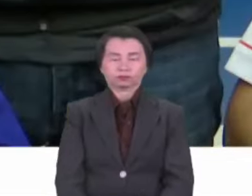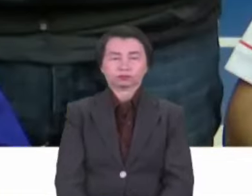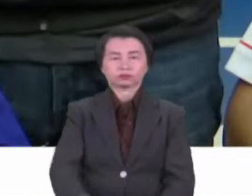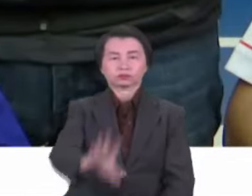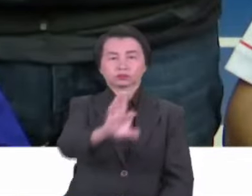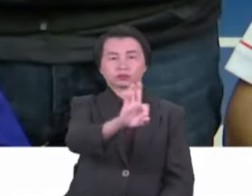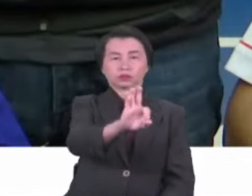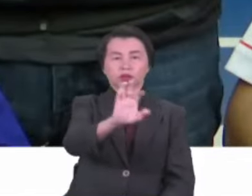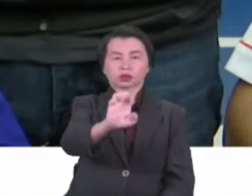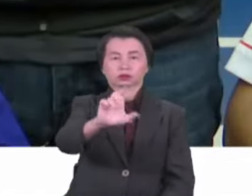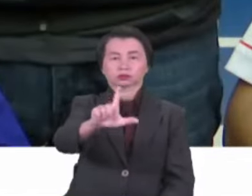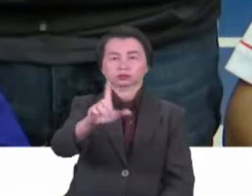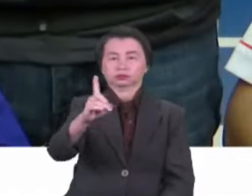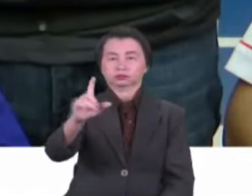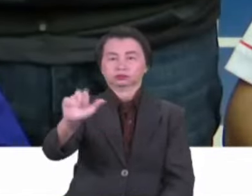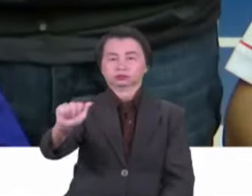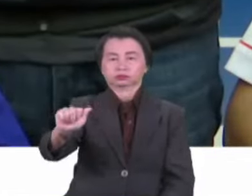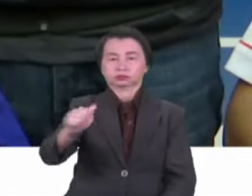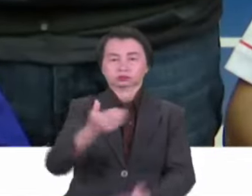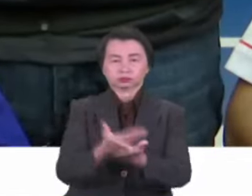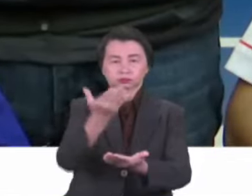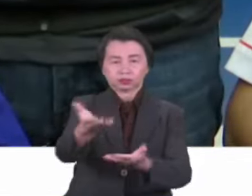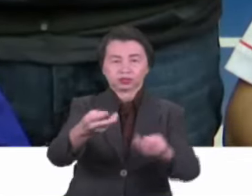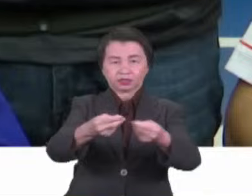Felda beri